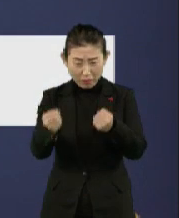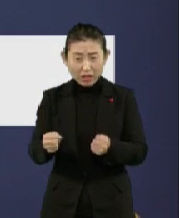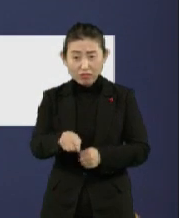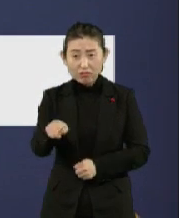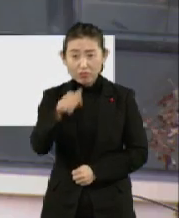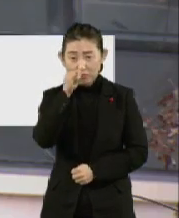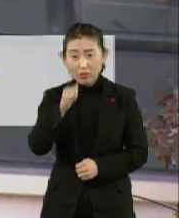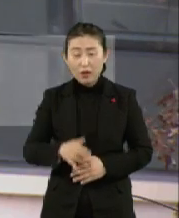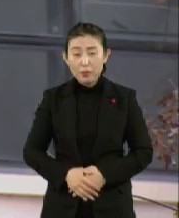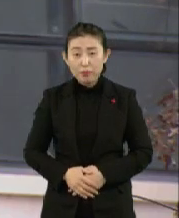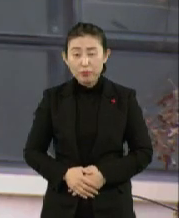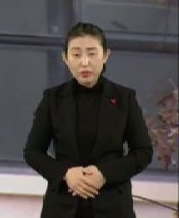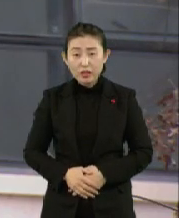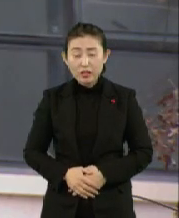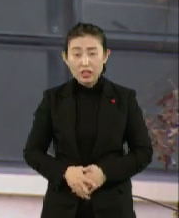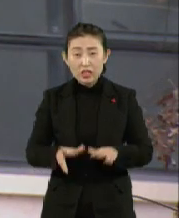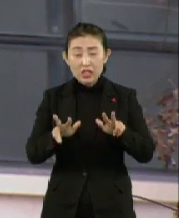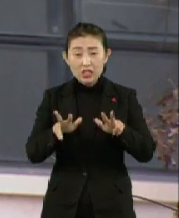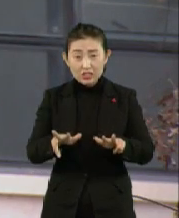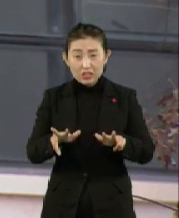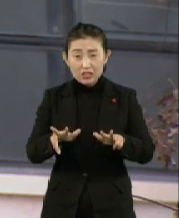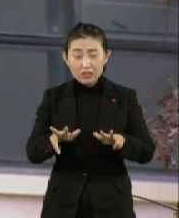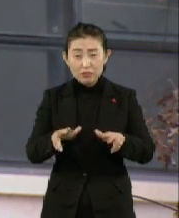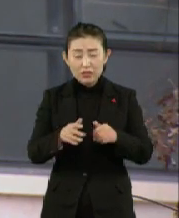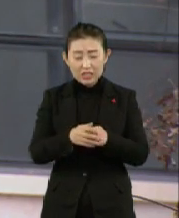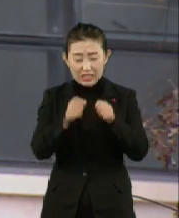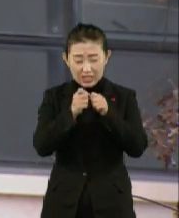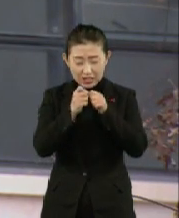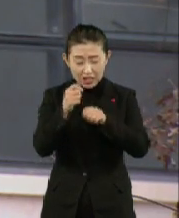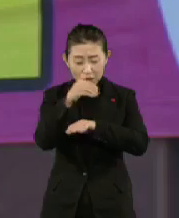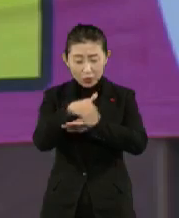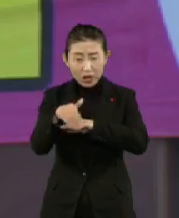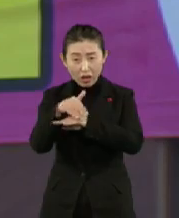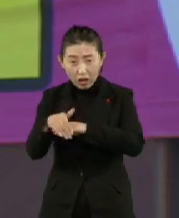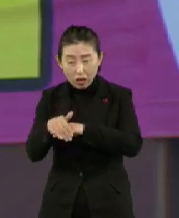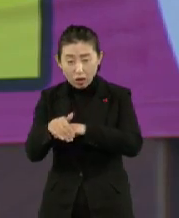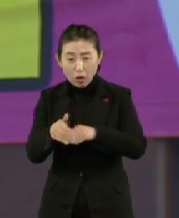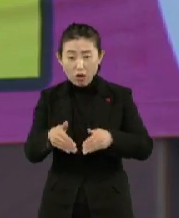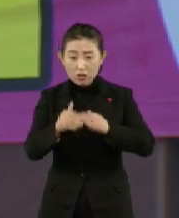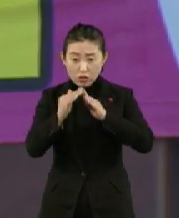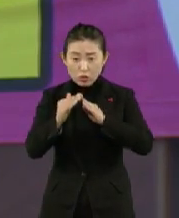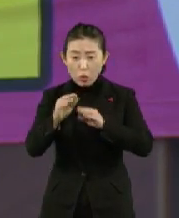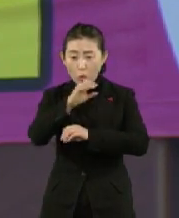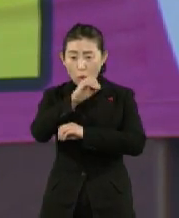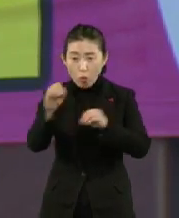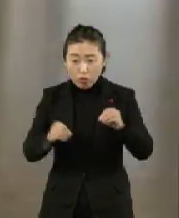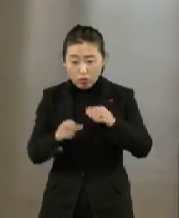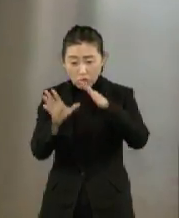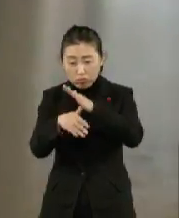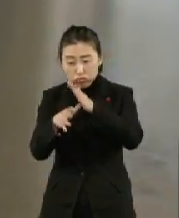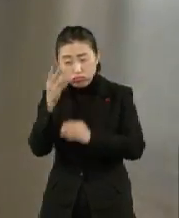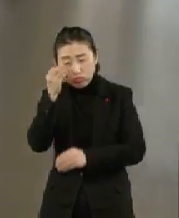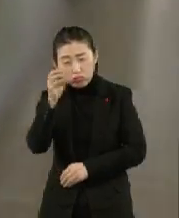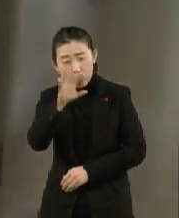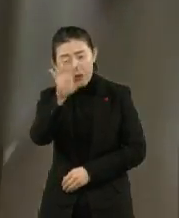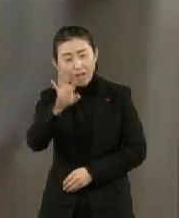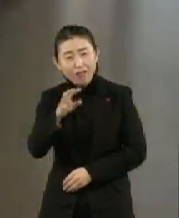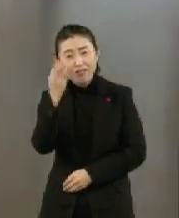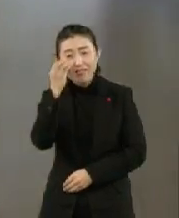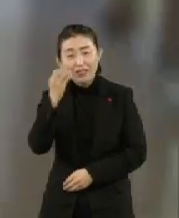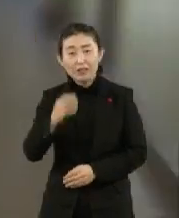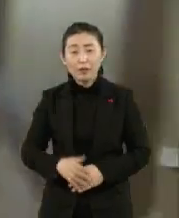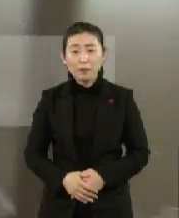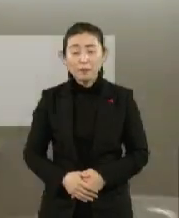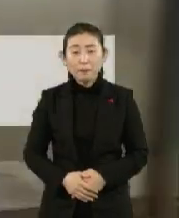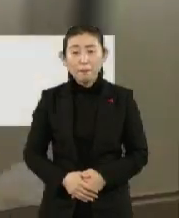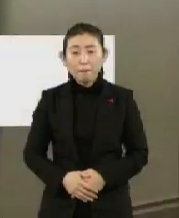달합니다. 건물의 업종 하나하나까지 세밀하게 계획되는 도시에서 이런 어이없는 일이 벌어진 겁니다. 공실이